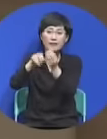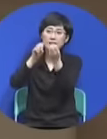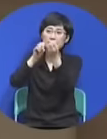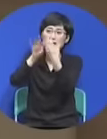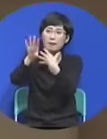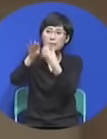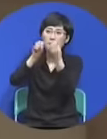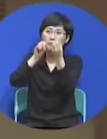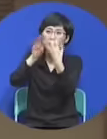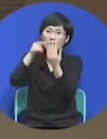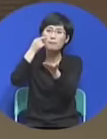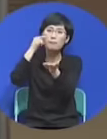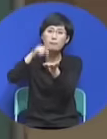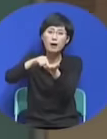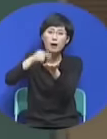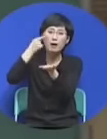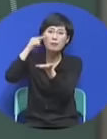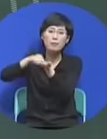답을 얻어야 돼요.